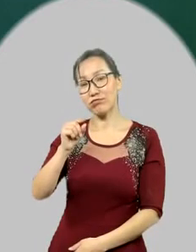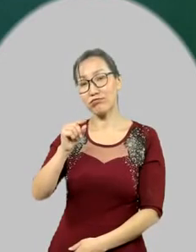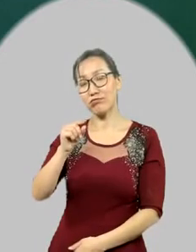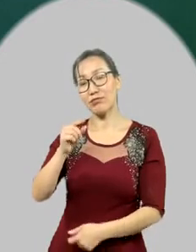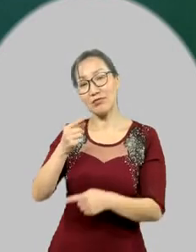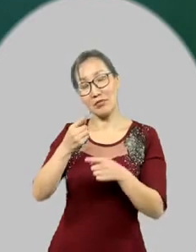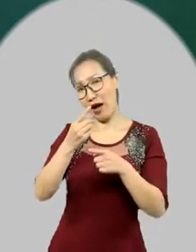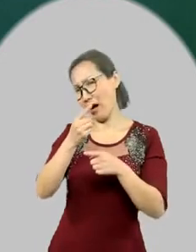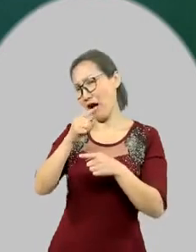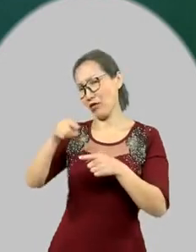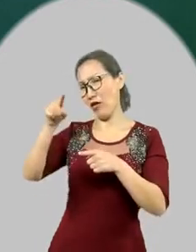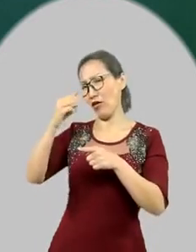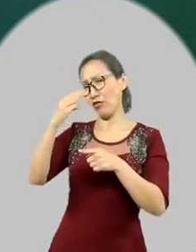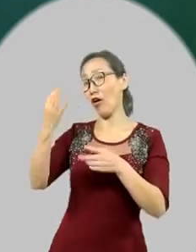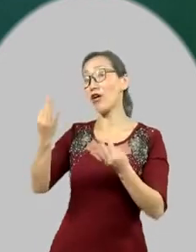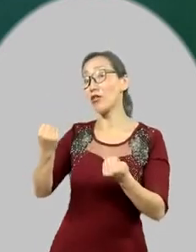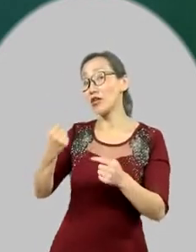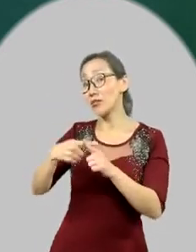мөн 10-аар нэмэгдсэн байна.